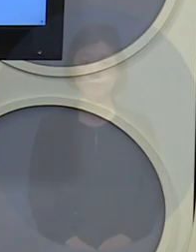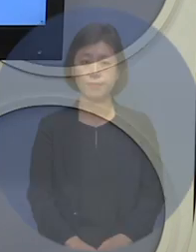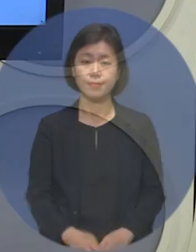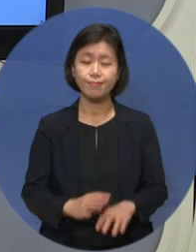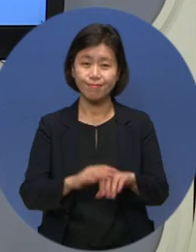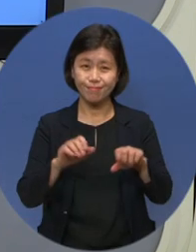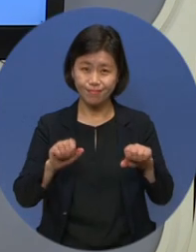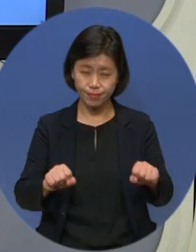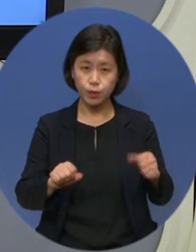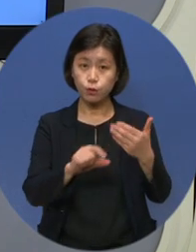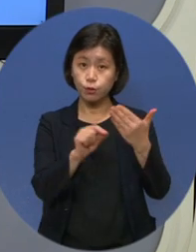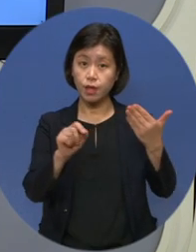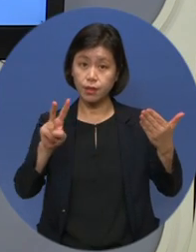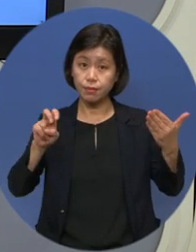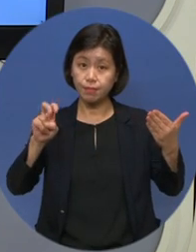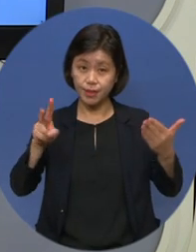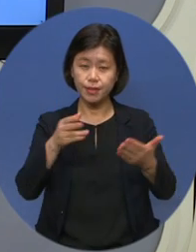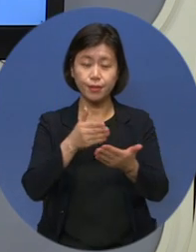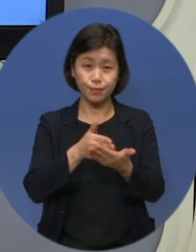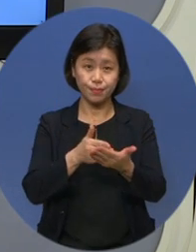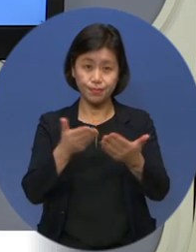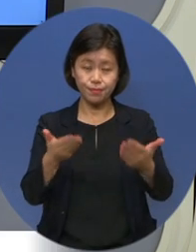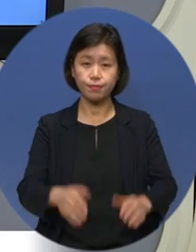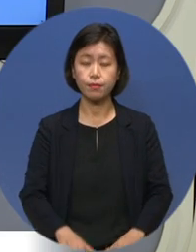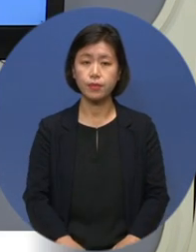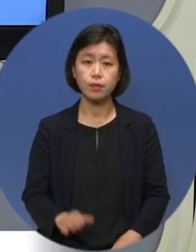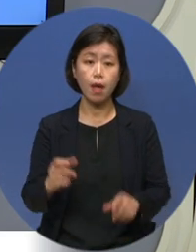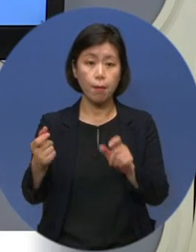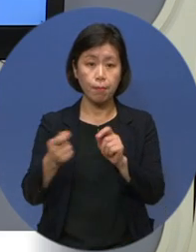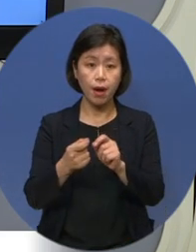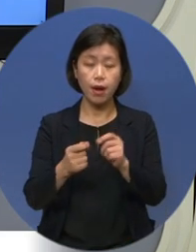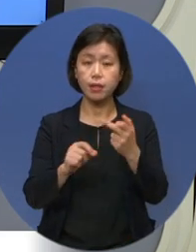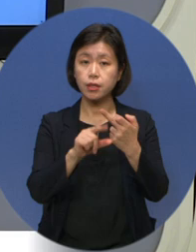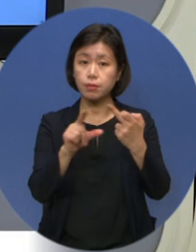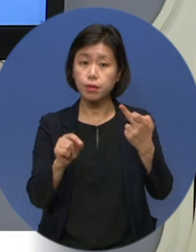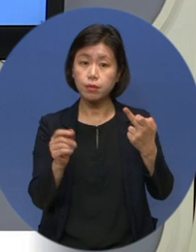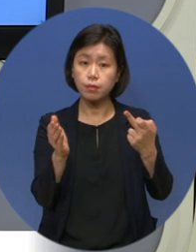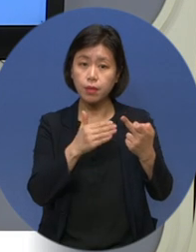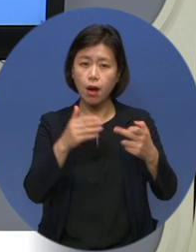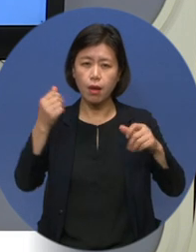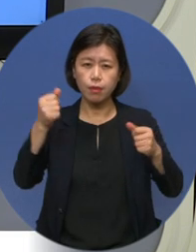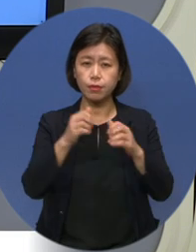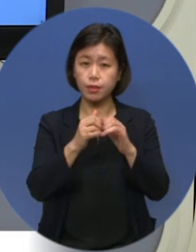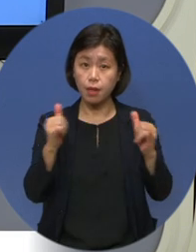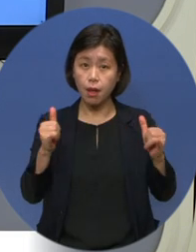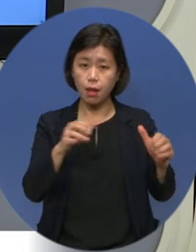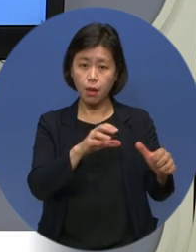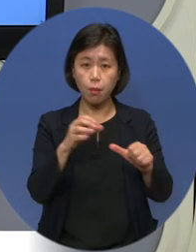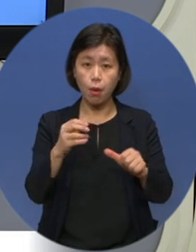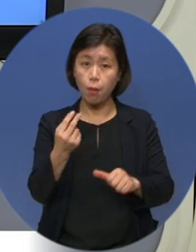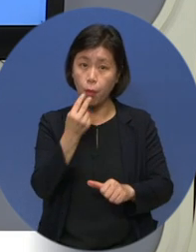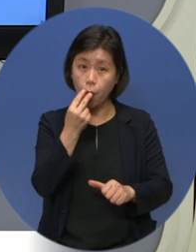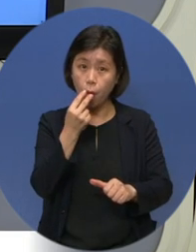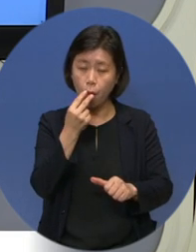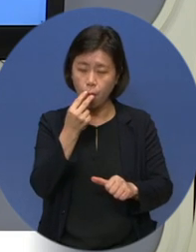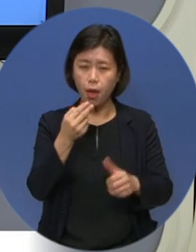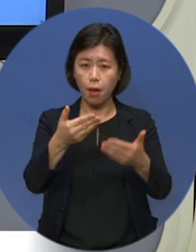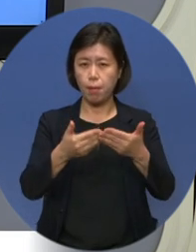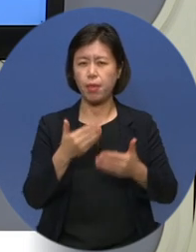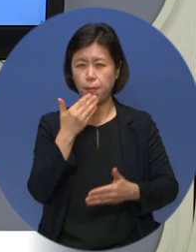9월 22일 만만한 했습니다 오늘 12월부터 예수님도 고용보험 적용 대상에 포함될